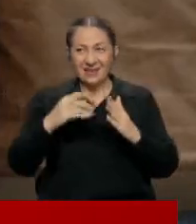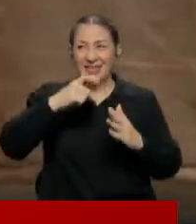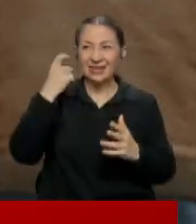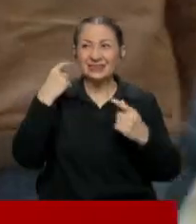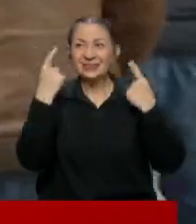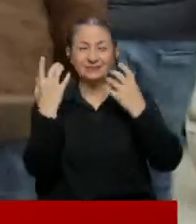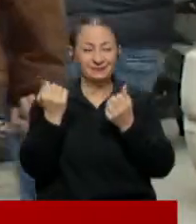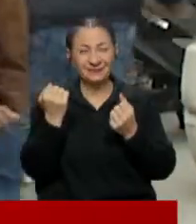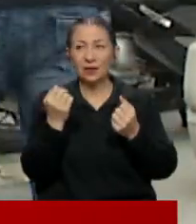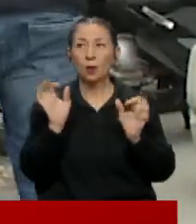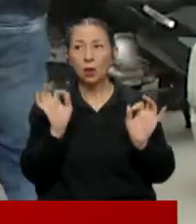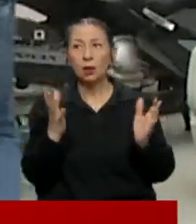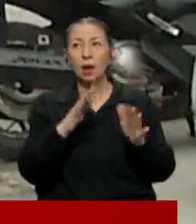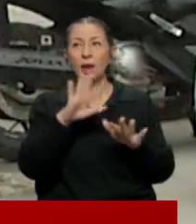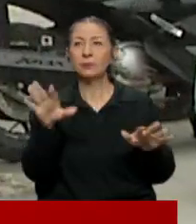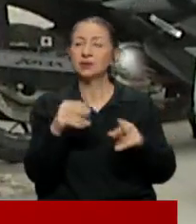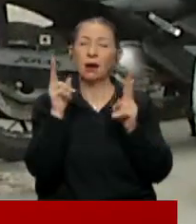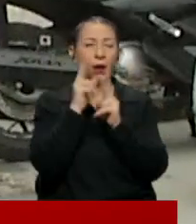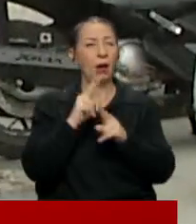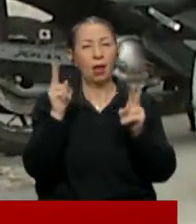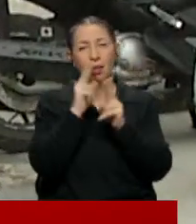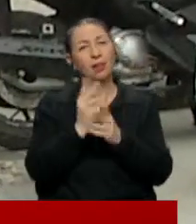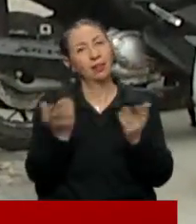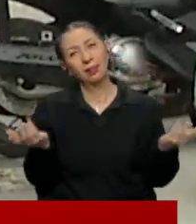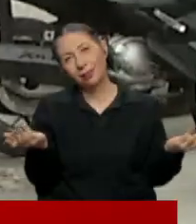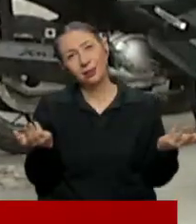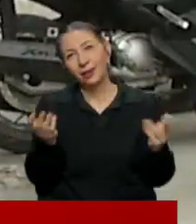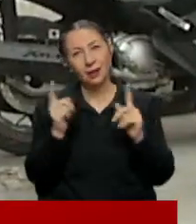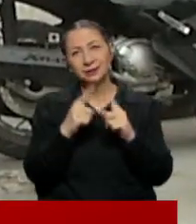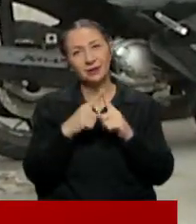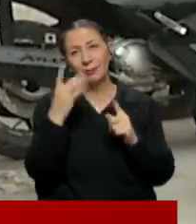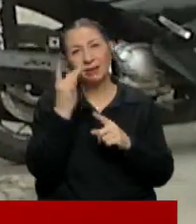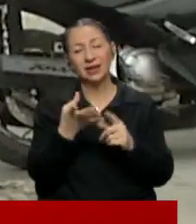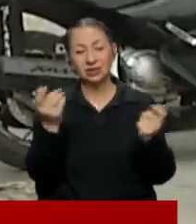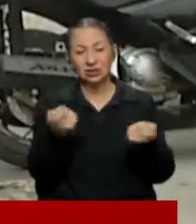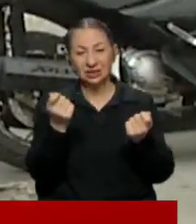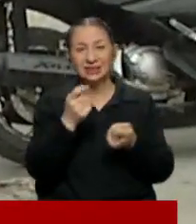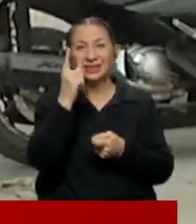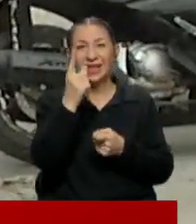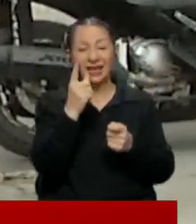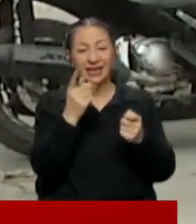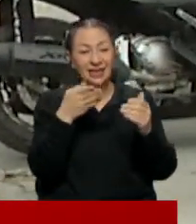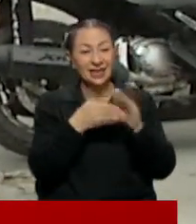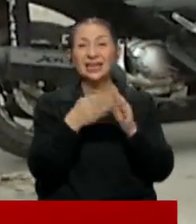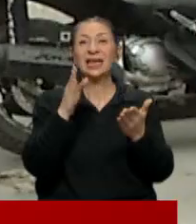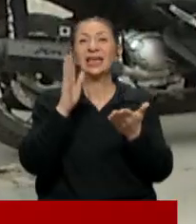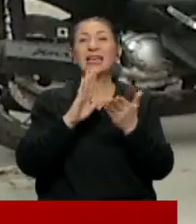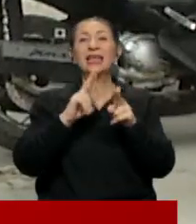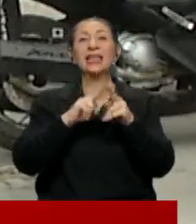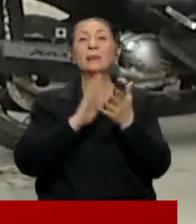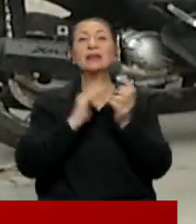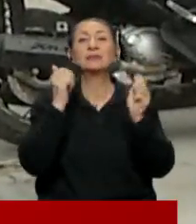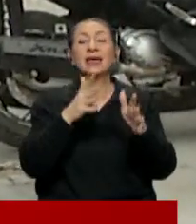yazlıklar. Öyle ki hepsi artık hayalden ibaret. Çünkü hesap ortada. Çalışanın tek kalesi kıdem